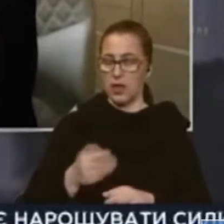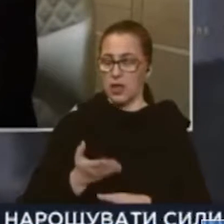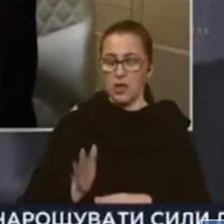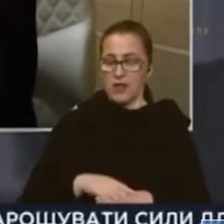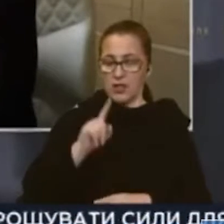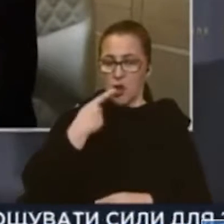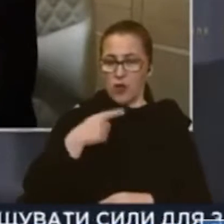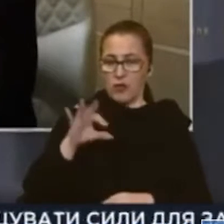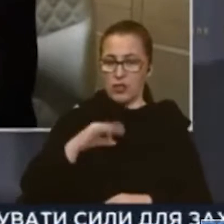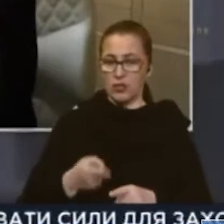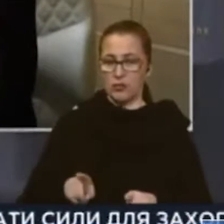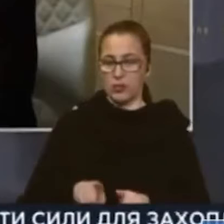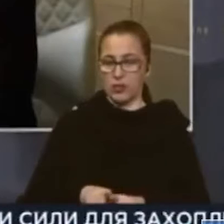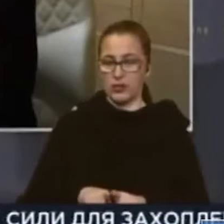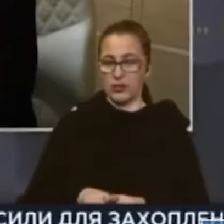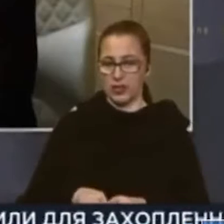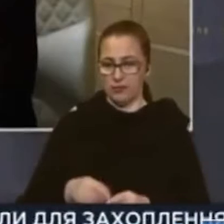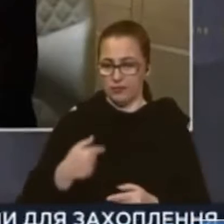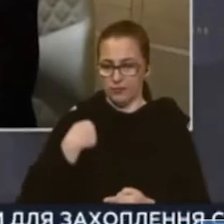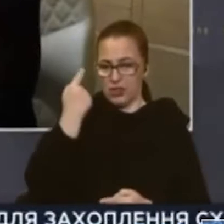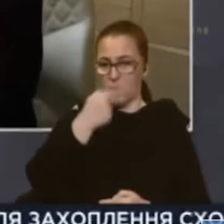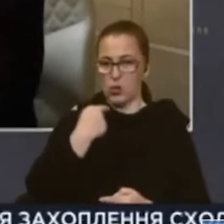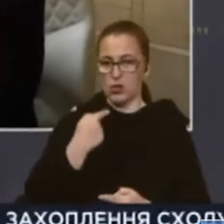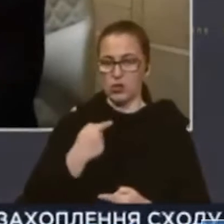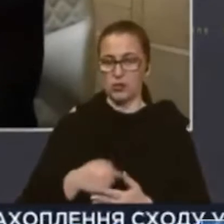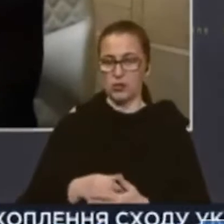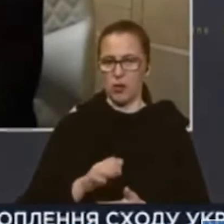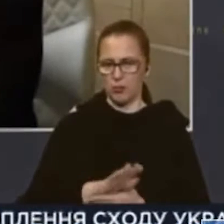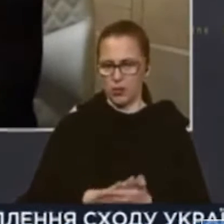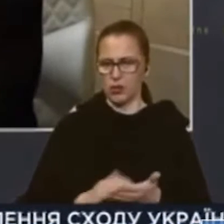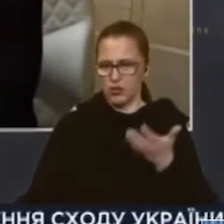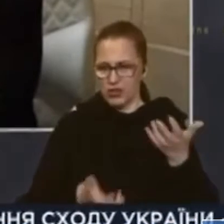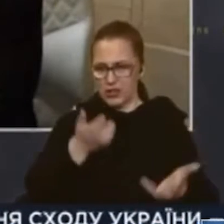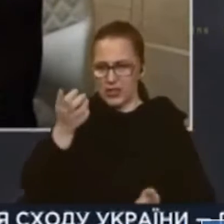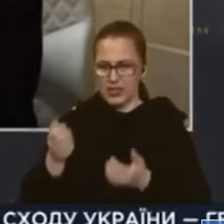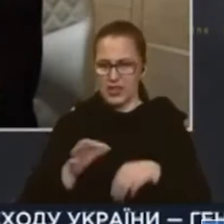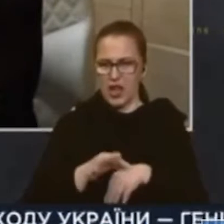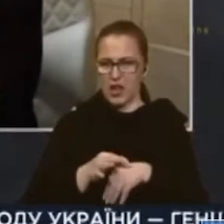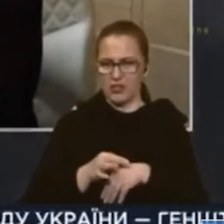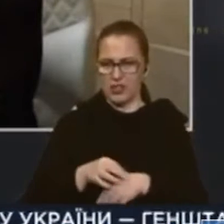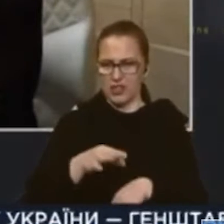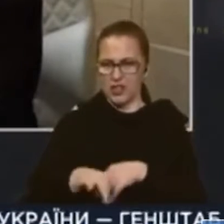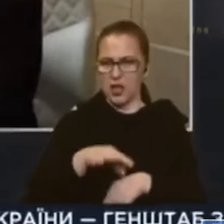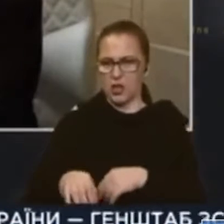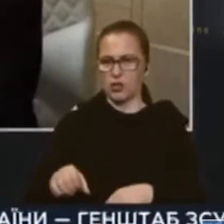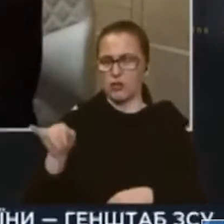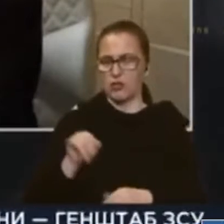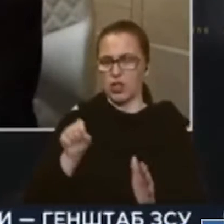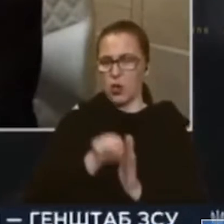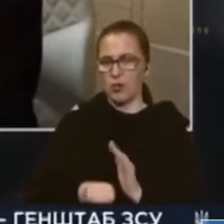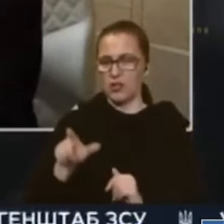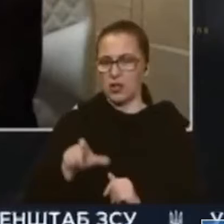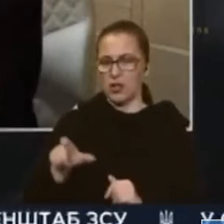Важко говорити про такі речі, насправді, особисто мені. Продовжують діставати тіла закатованих і вбитих